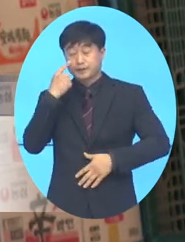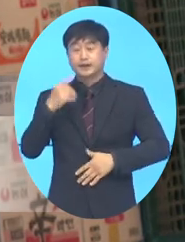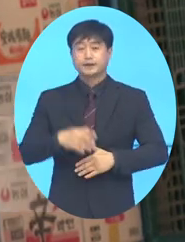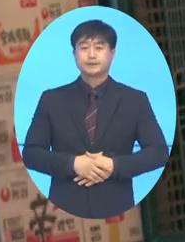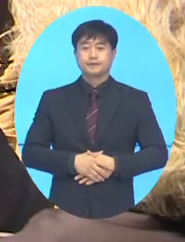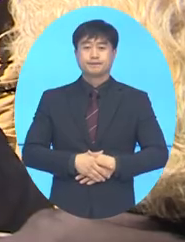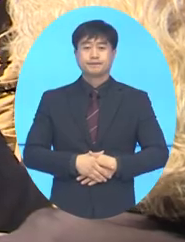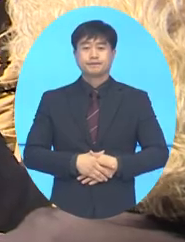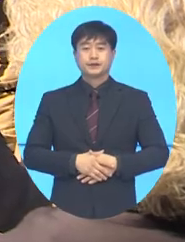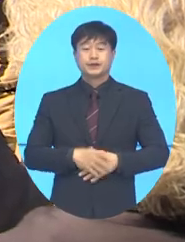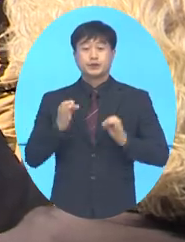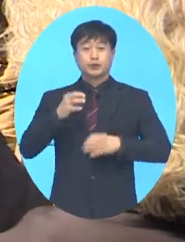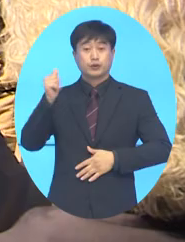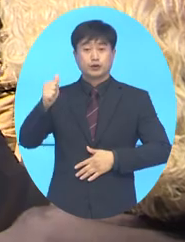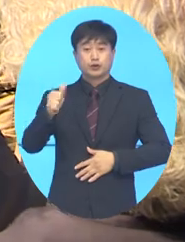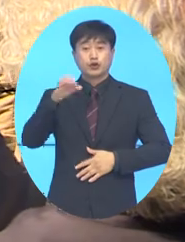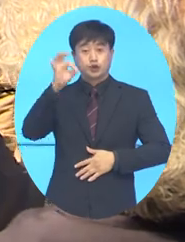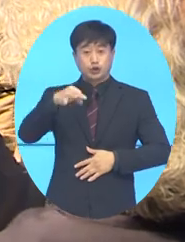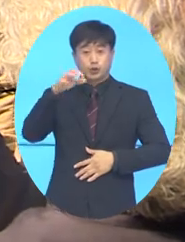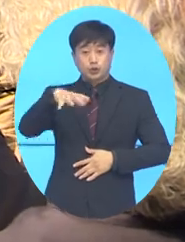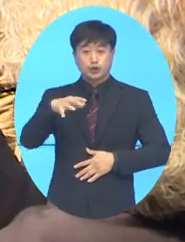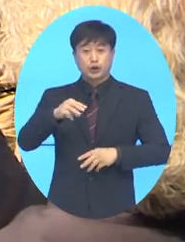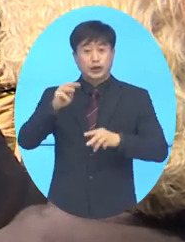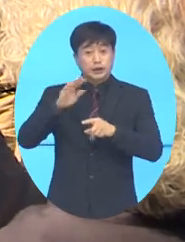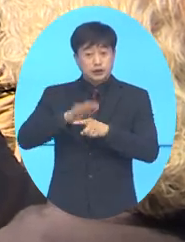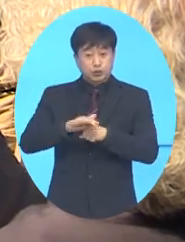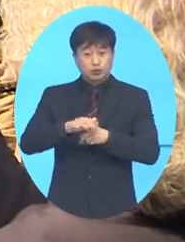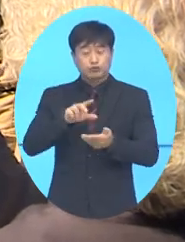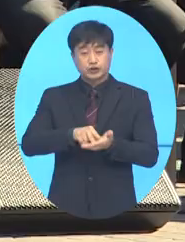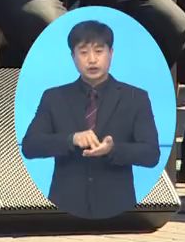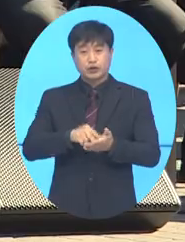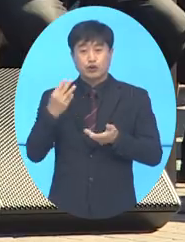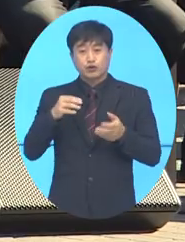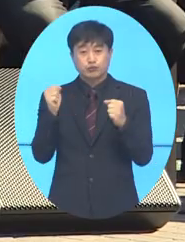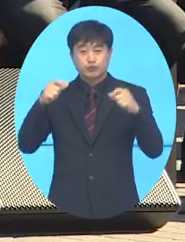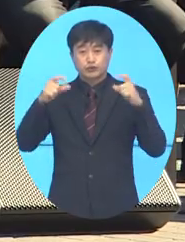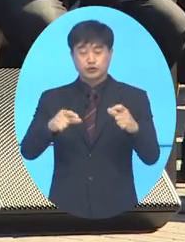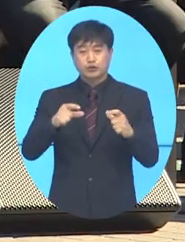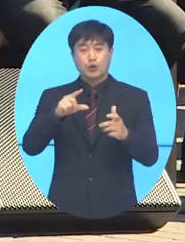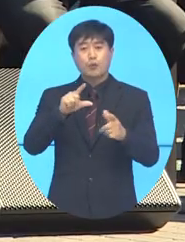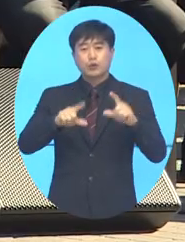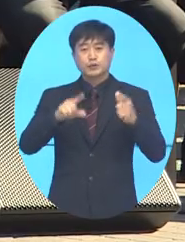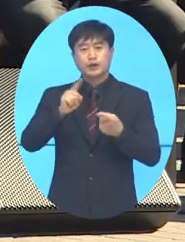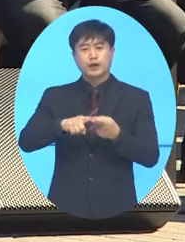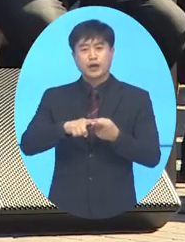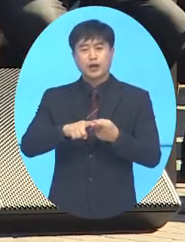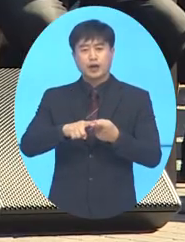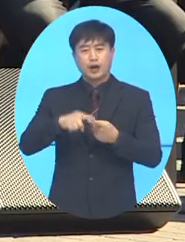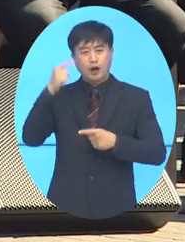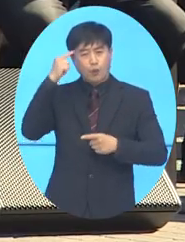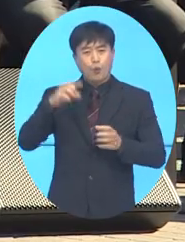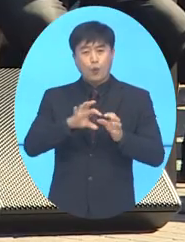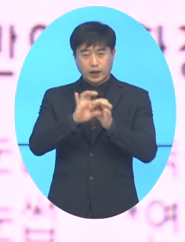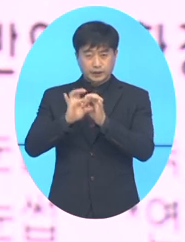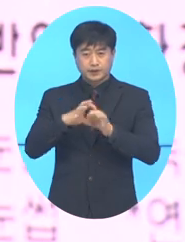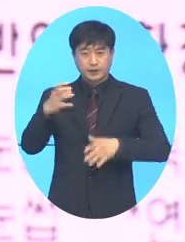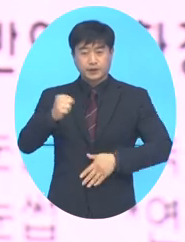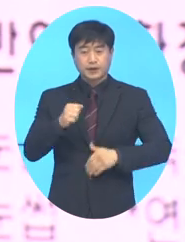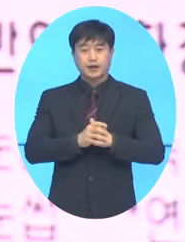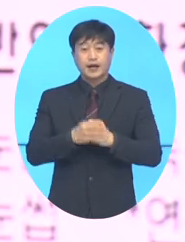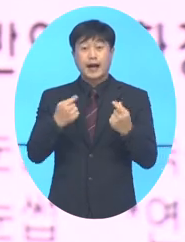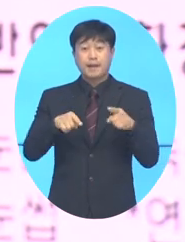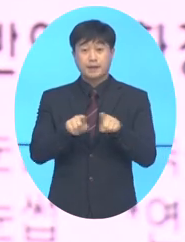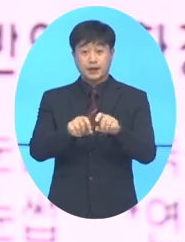김지선은 연천군의 농촌 농업문제와 경기북부지역 현안에 깊은 관심을 보였습니다